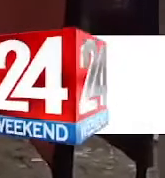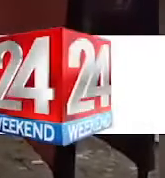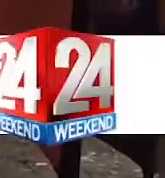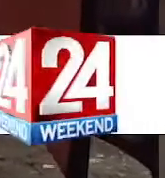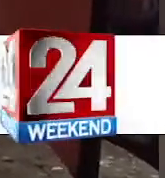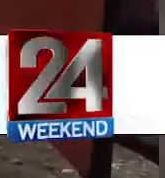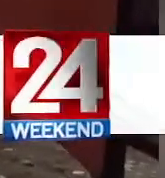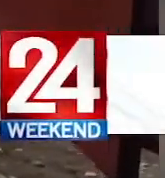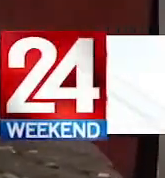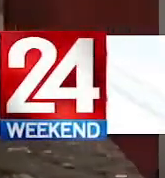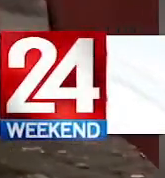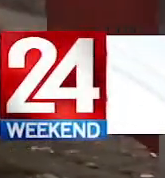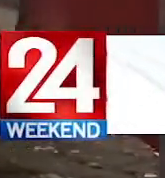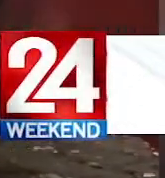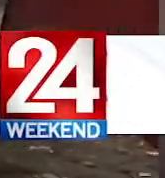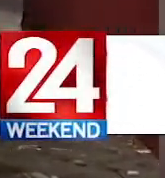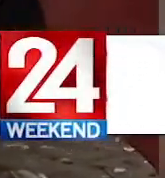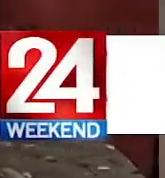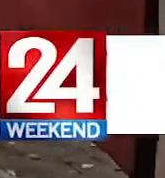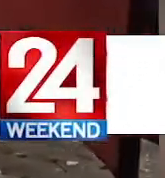Susunod.